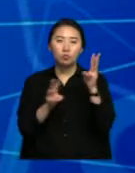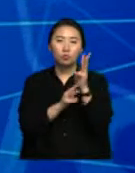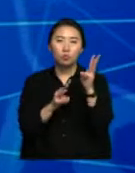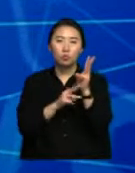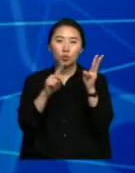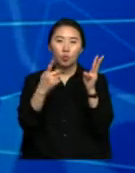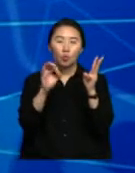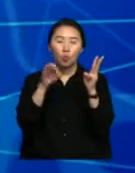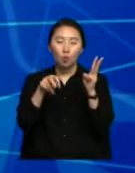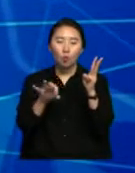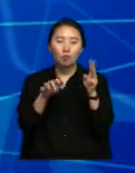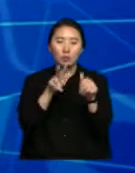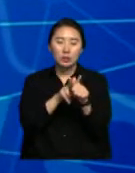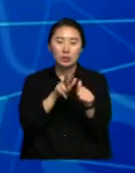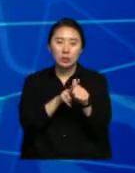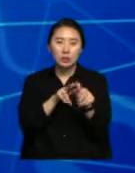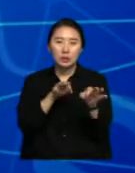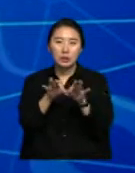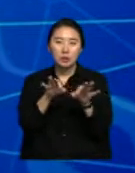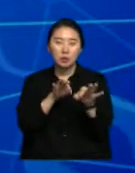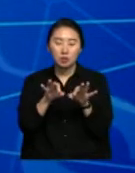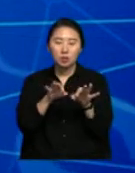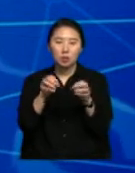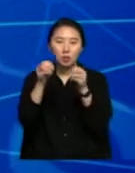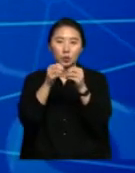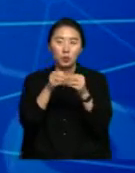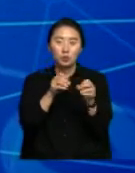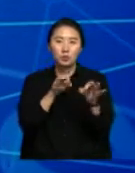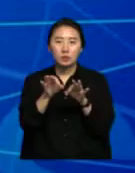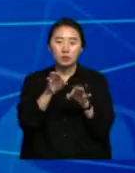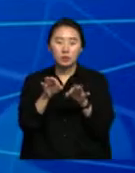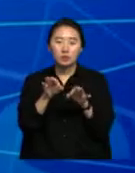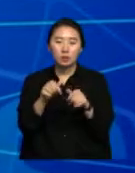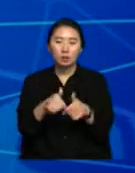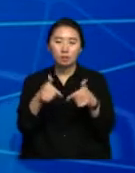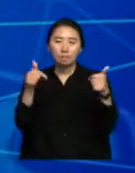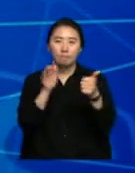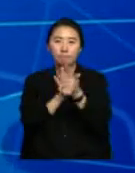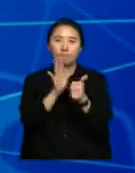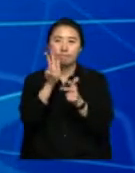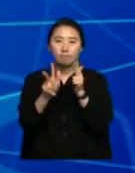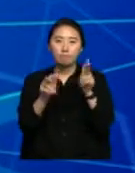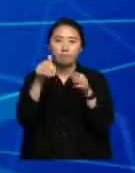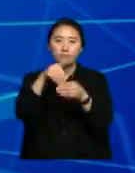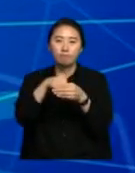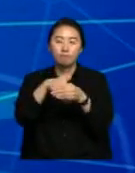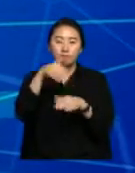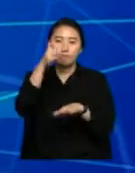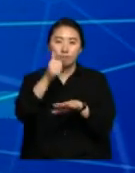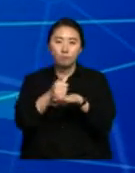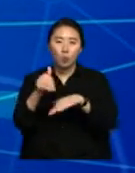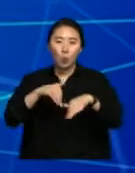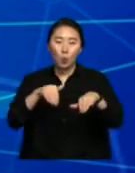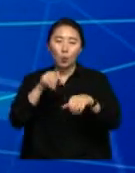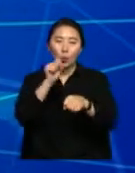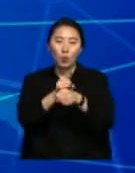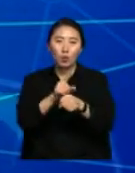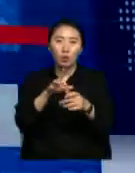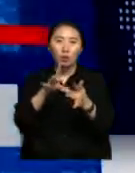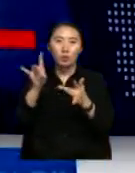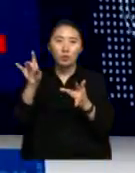중랑구 동원골목시장이 중소기업청 주관 전통시장 및 상점가 활성화 지원 사업에 공모한 결과 골목형